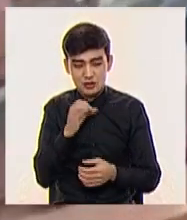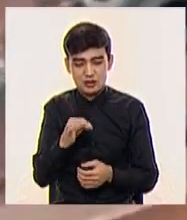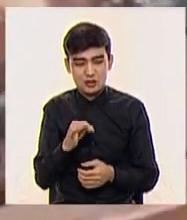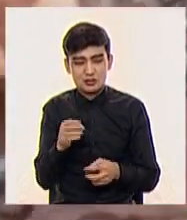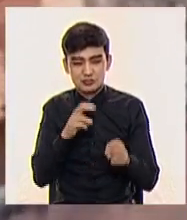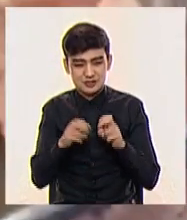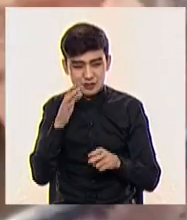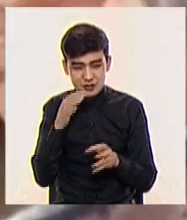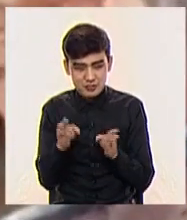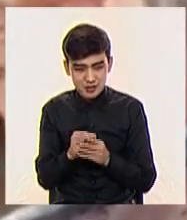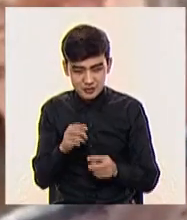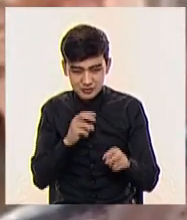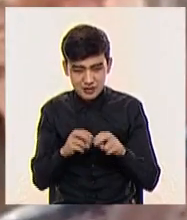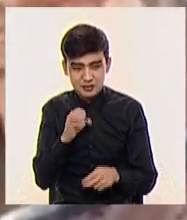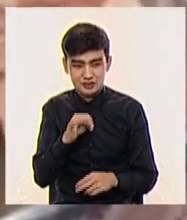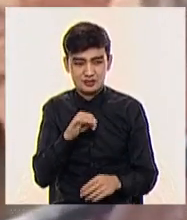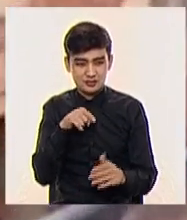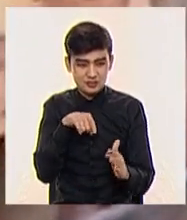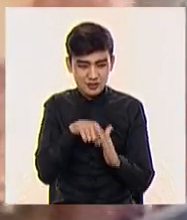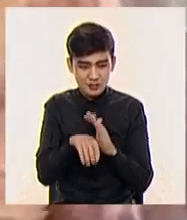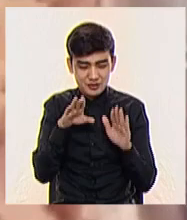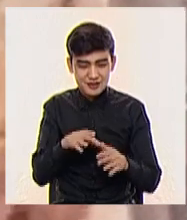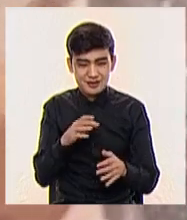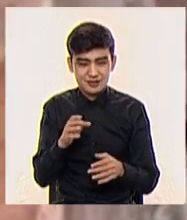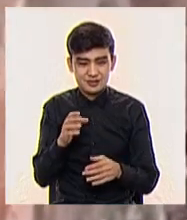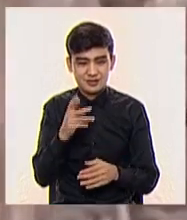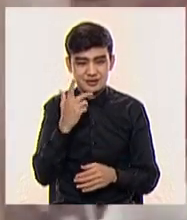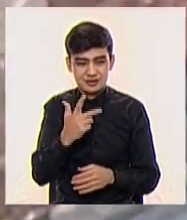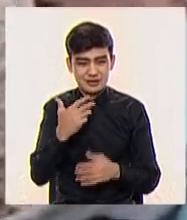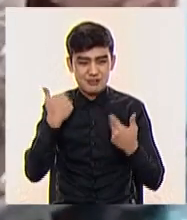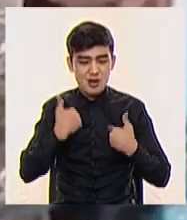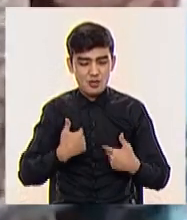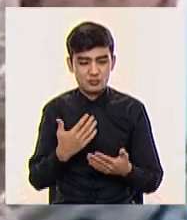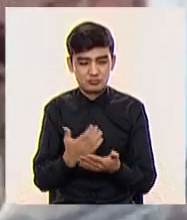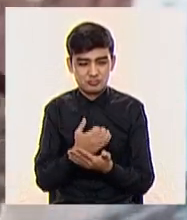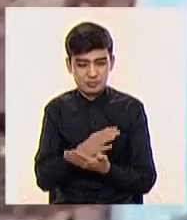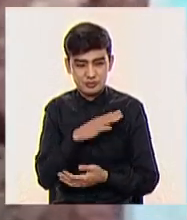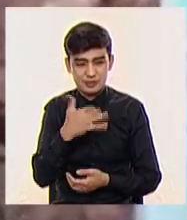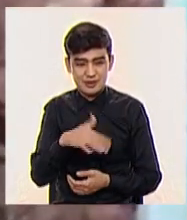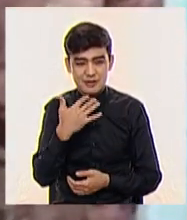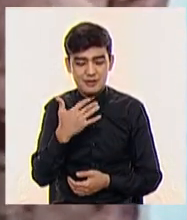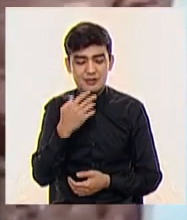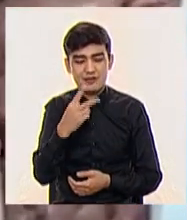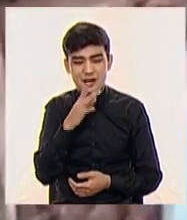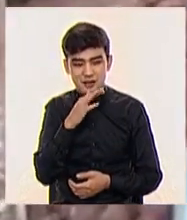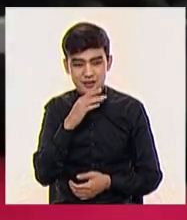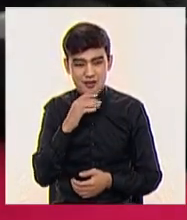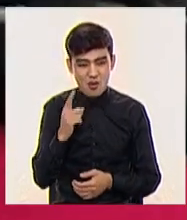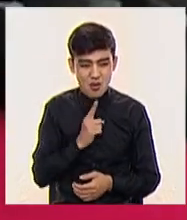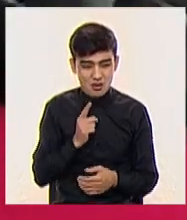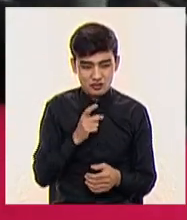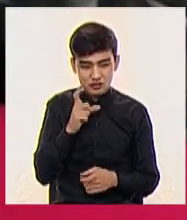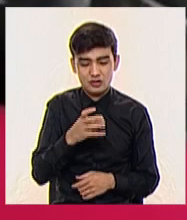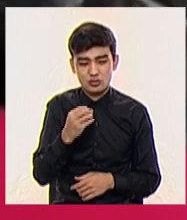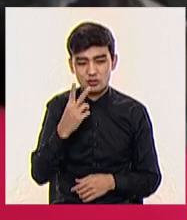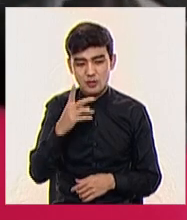поисковики с собаками. Всего из-под обломков здания извлекли три тела – 52-летнего охранника предприятия, а также двух